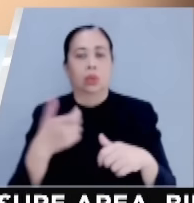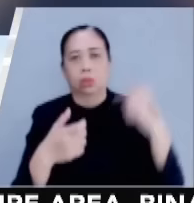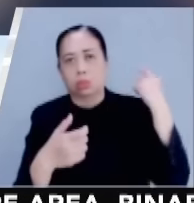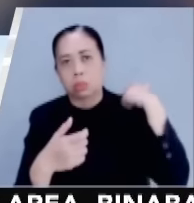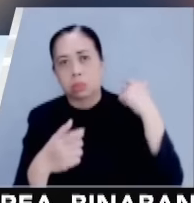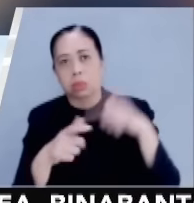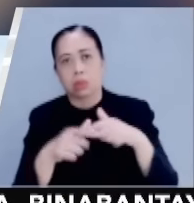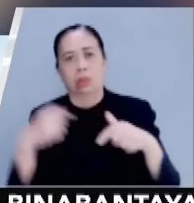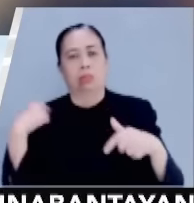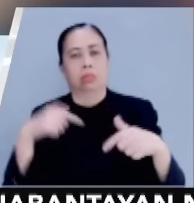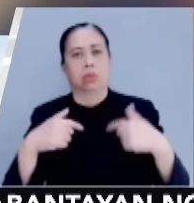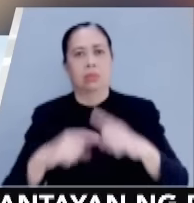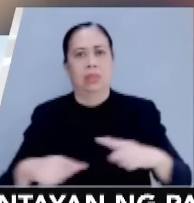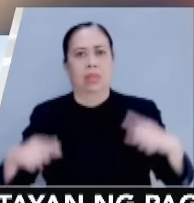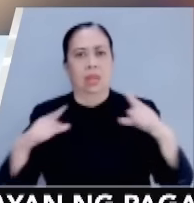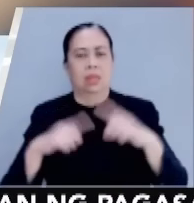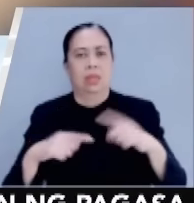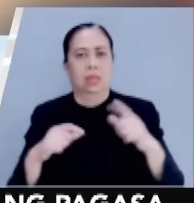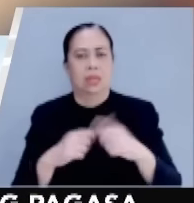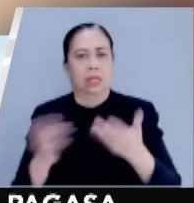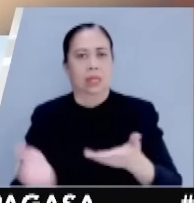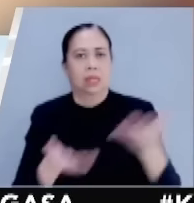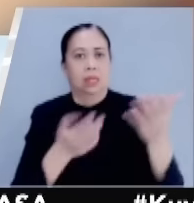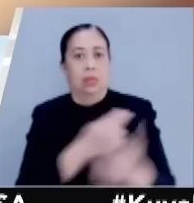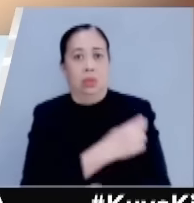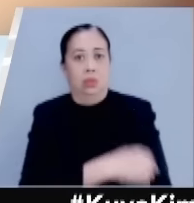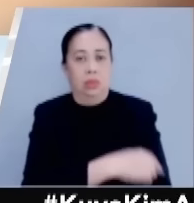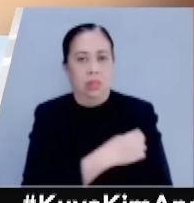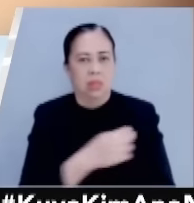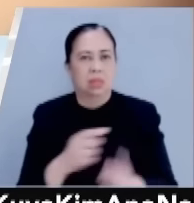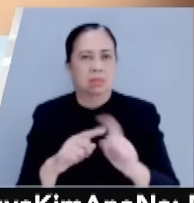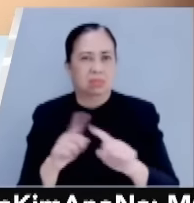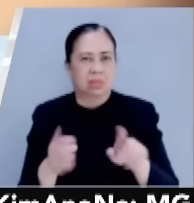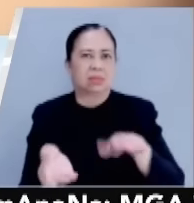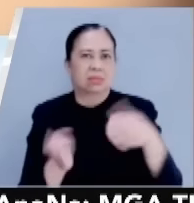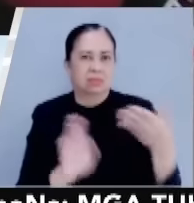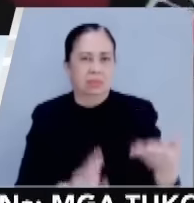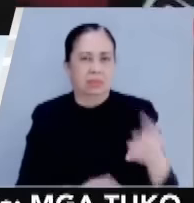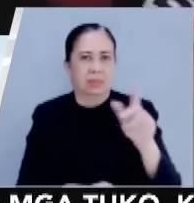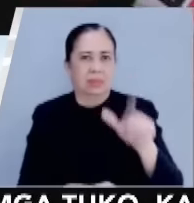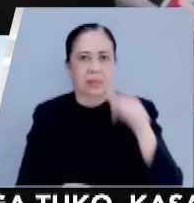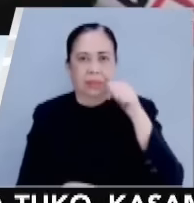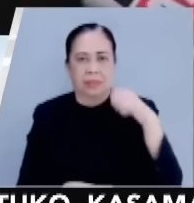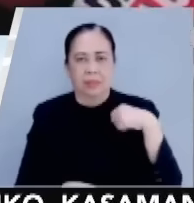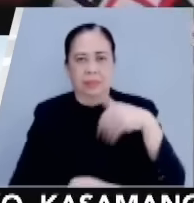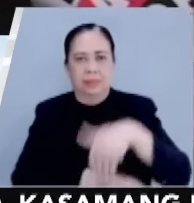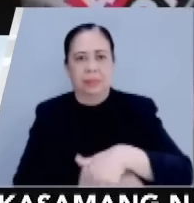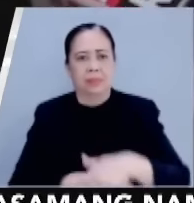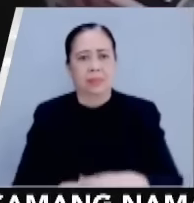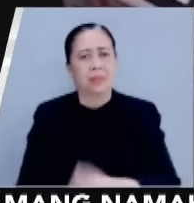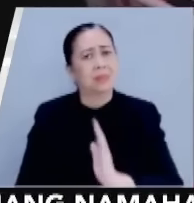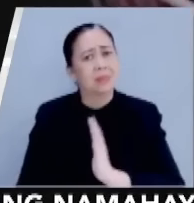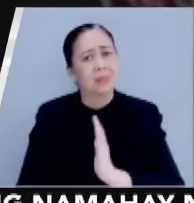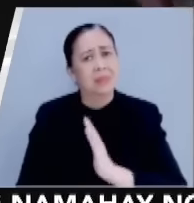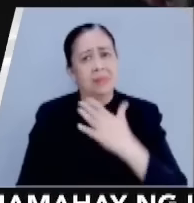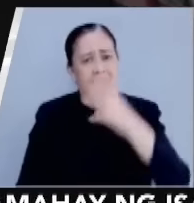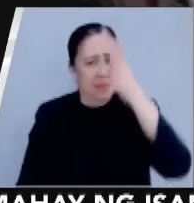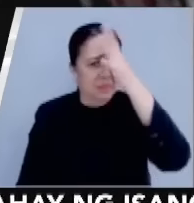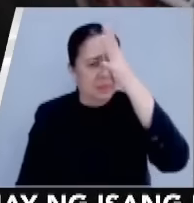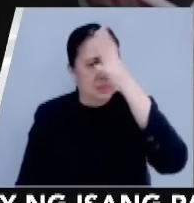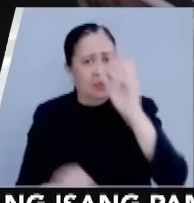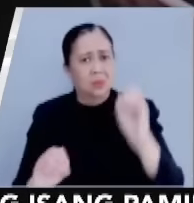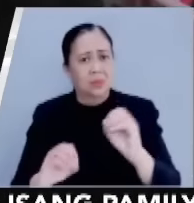baga. Na-confine pa siya sa ospital, pero binawian din ang buhay kagabi. Sobrang bait po ng tatay namin. Wala po yung record